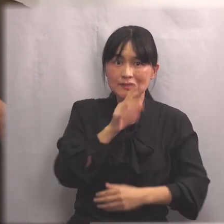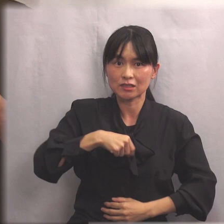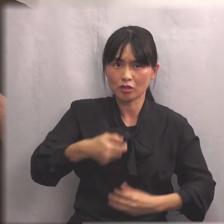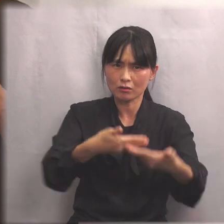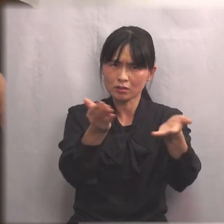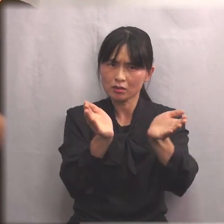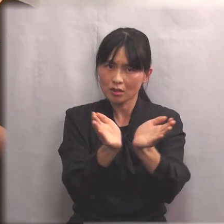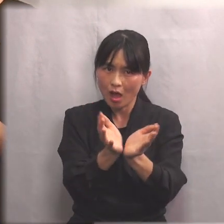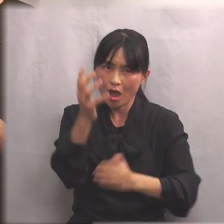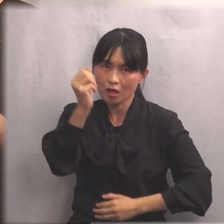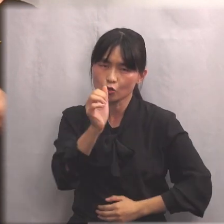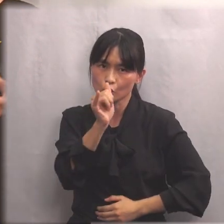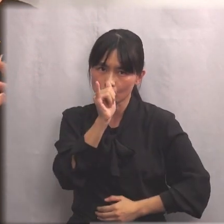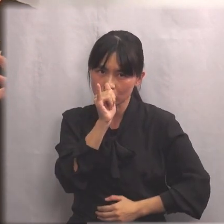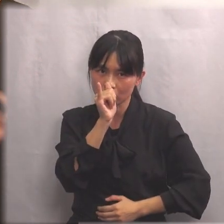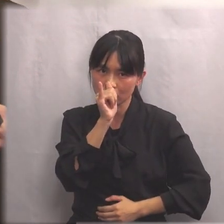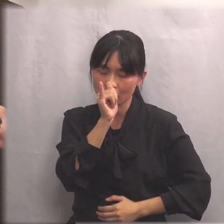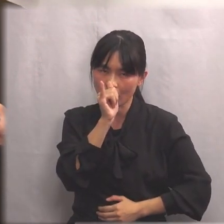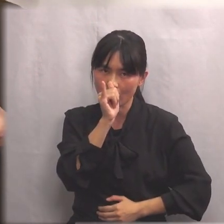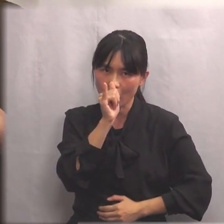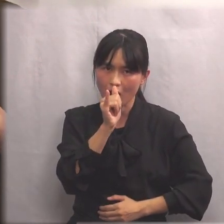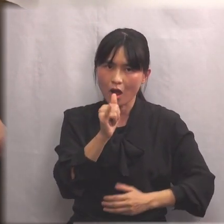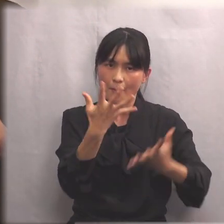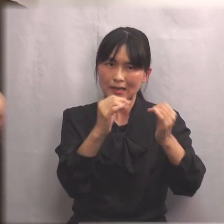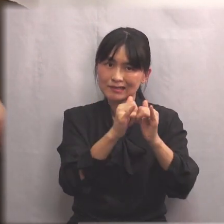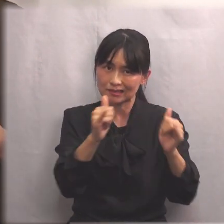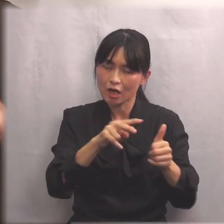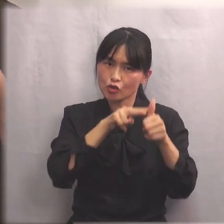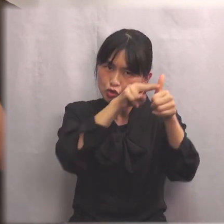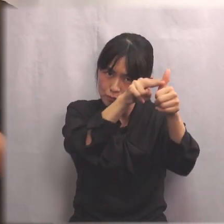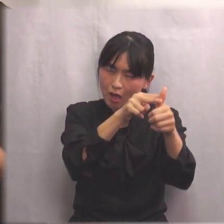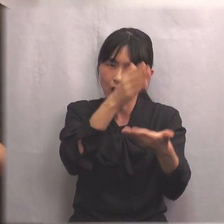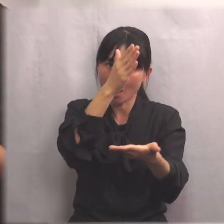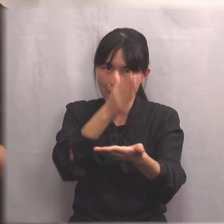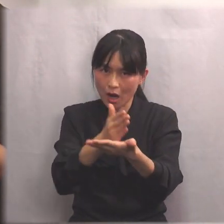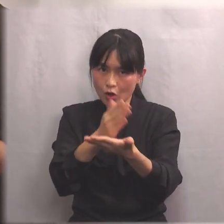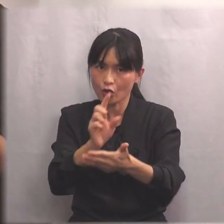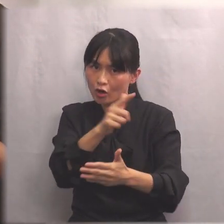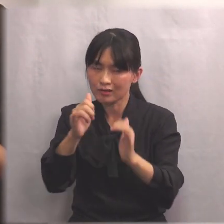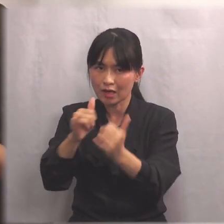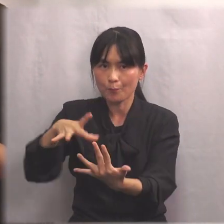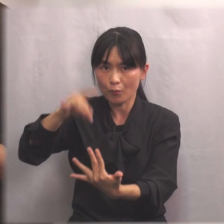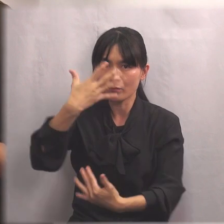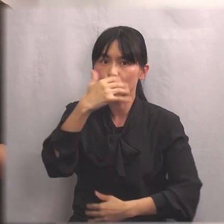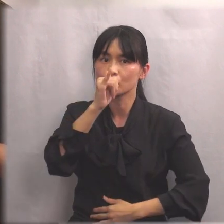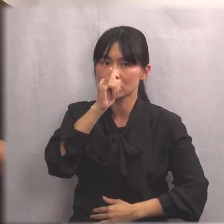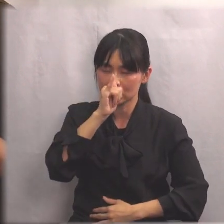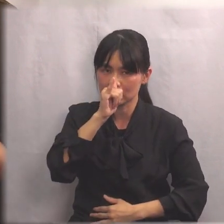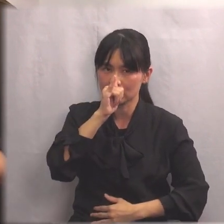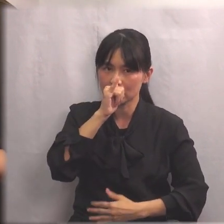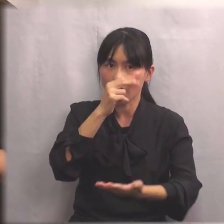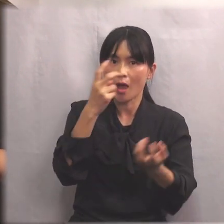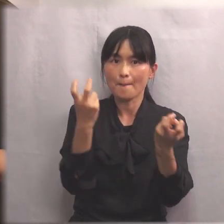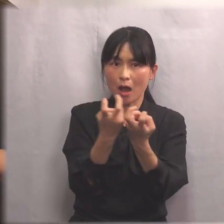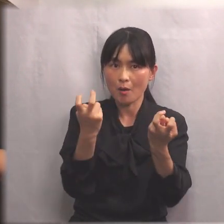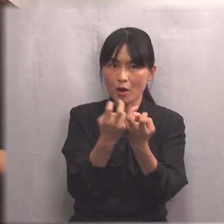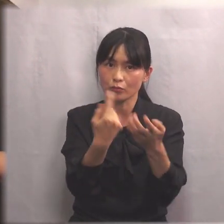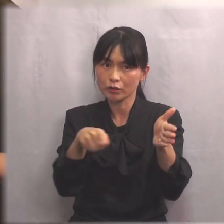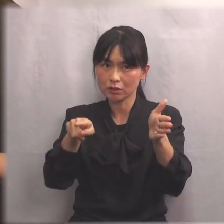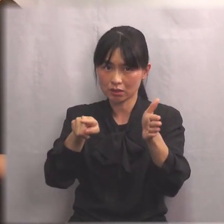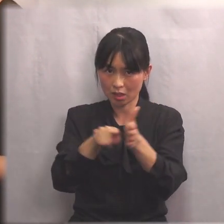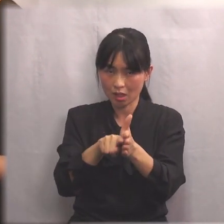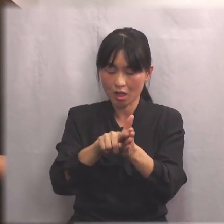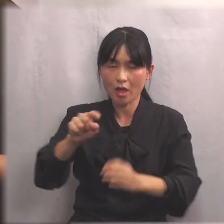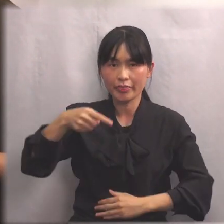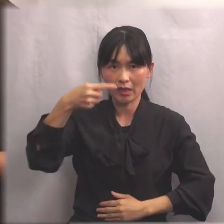지금까지 정의당이 가져왔었던 다수 출마 전략에서 다수 당선 전략으로 가기 위해서 어떠한 혁신이 필요한지에